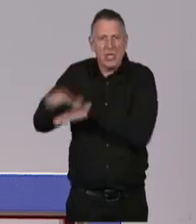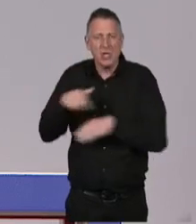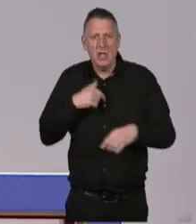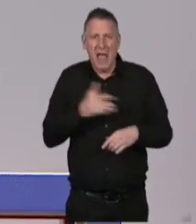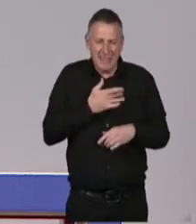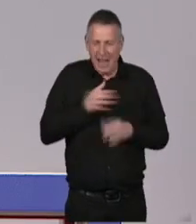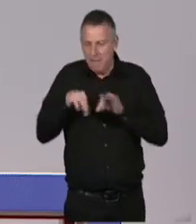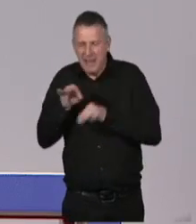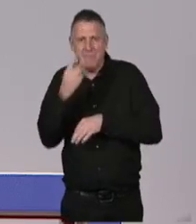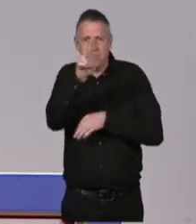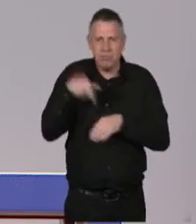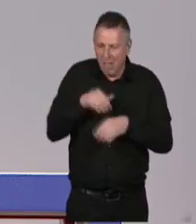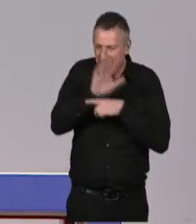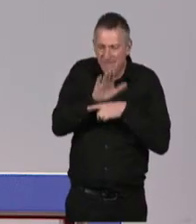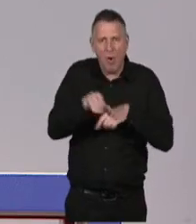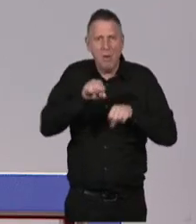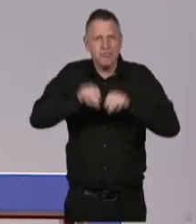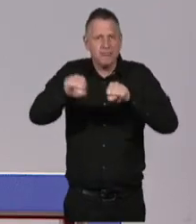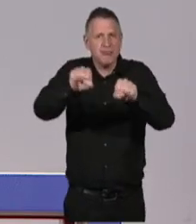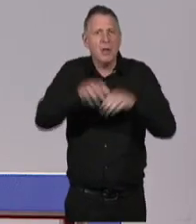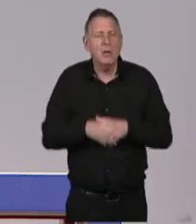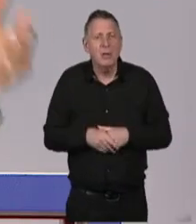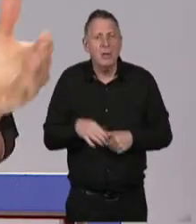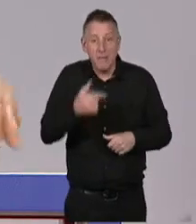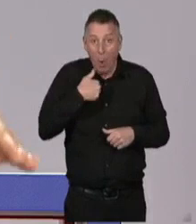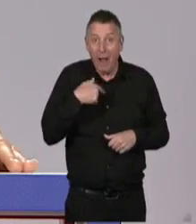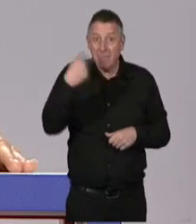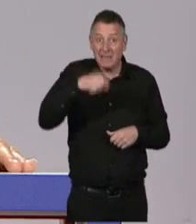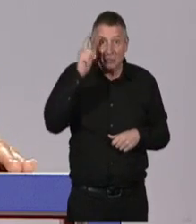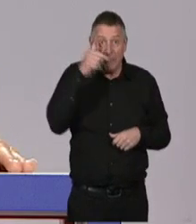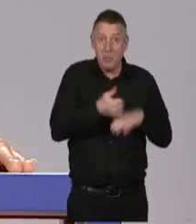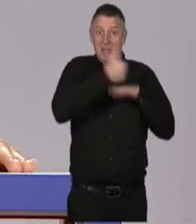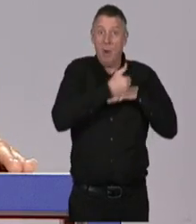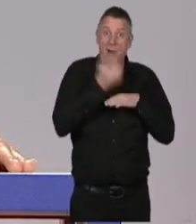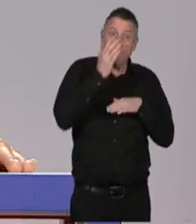Moi aussi, présidente de la République, je vous défendrai.